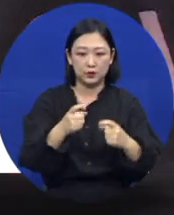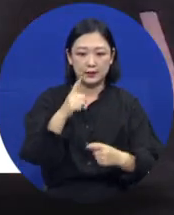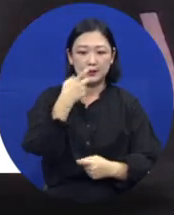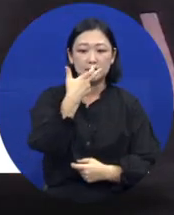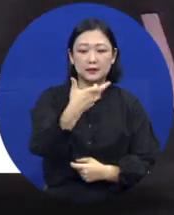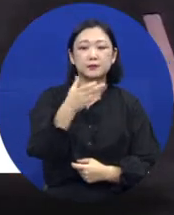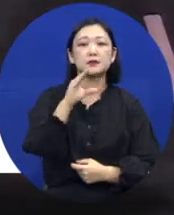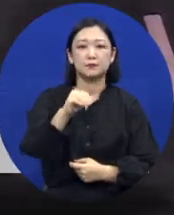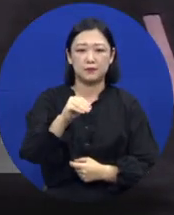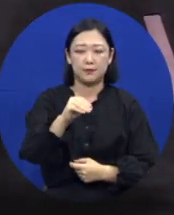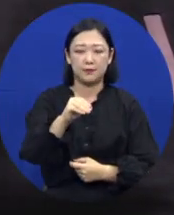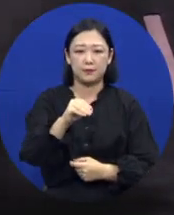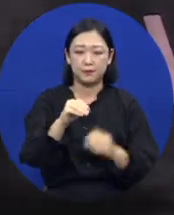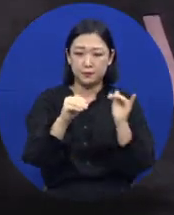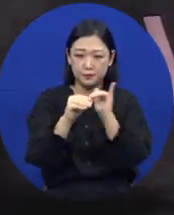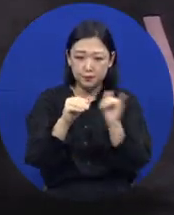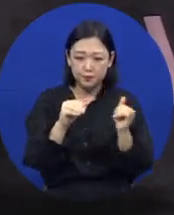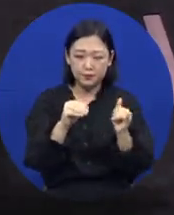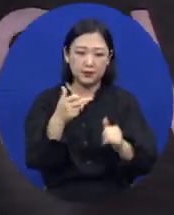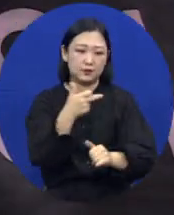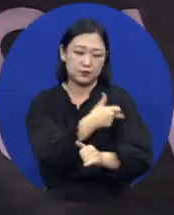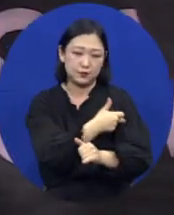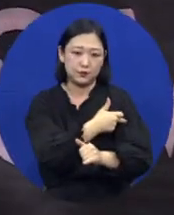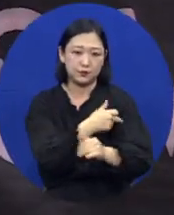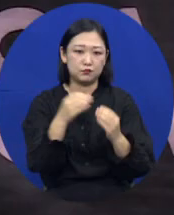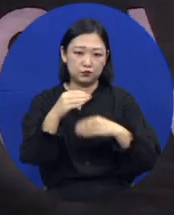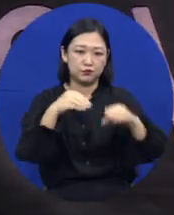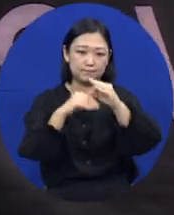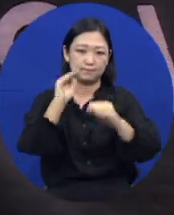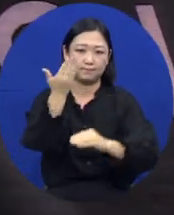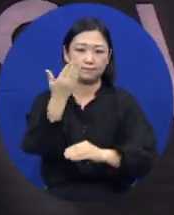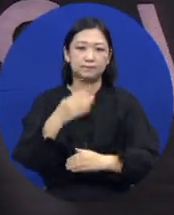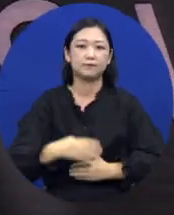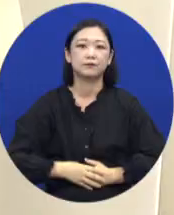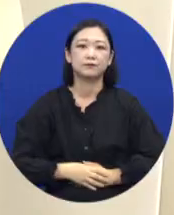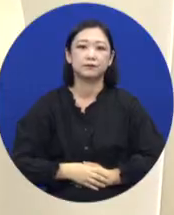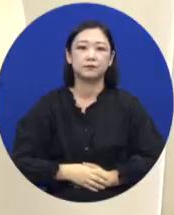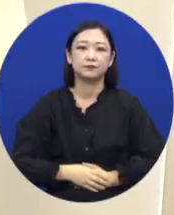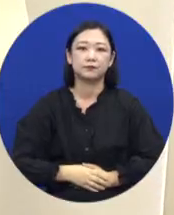17만 명이 3차 접종 대상에 추가 될 전망입니다